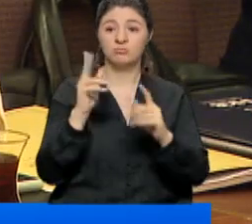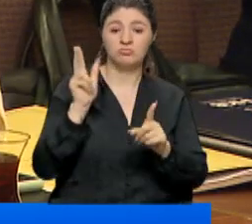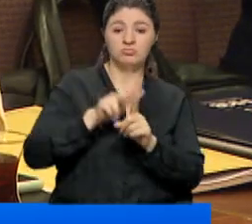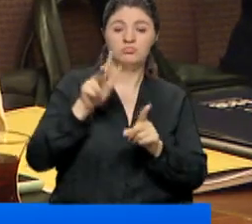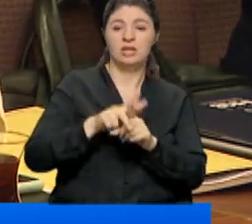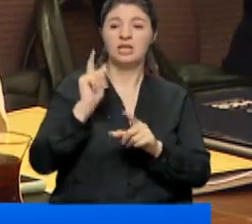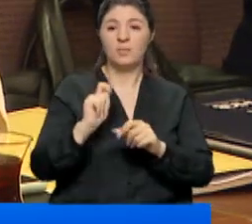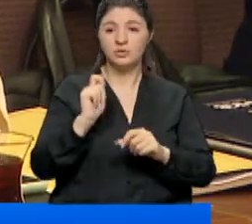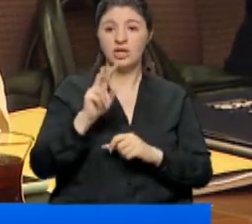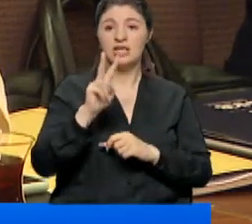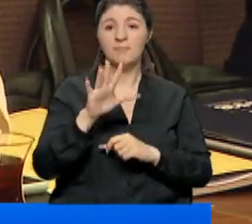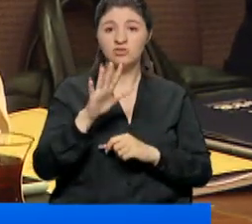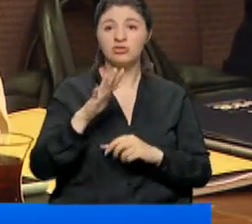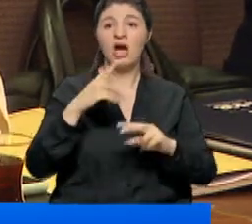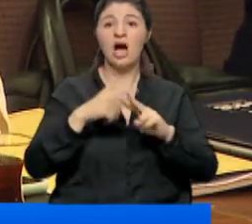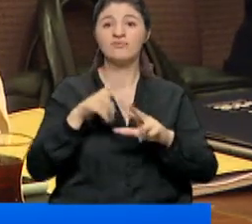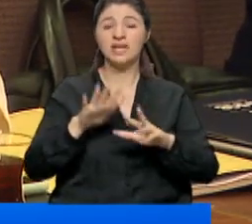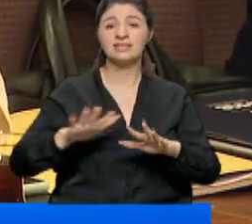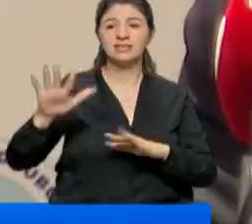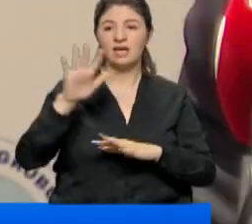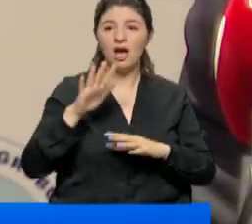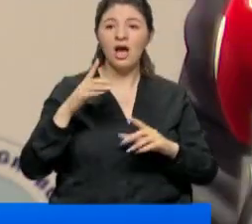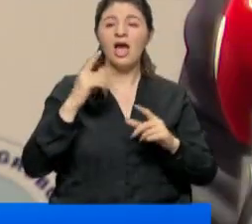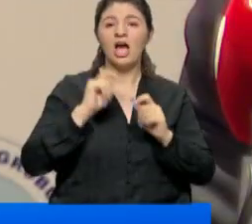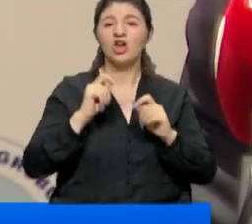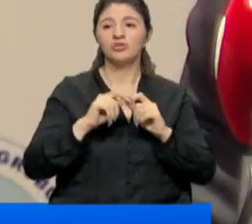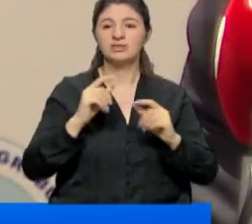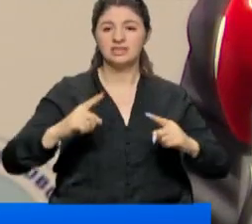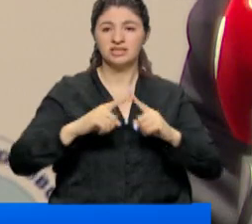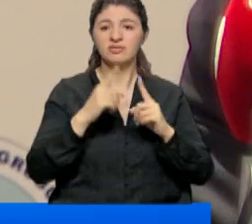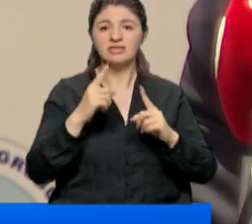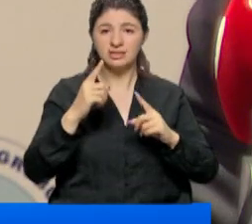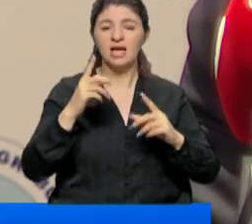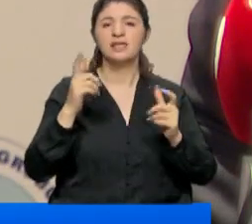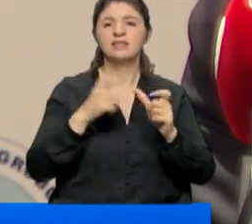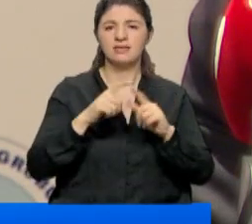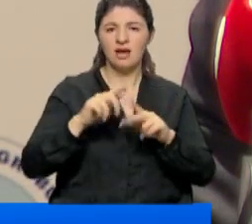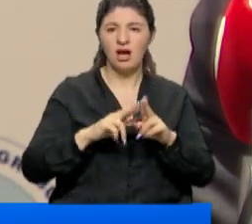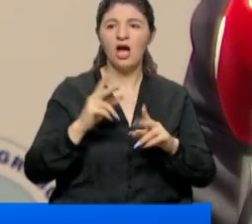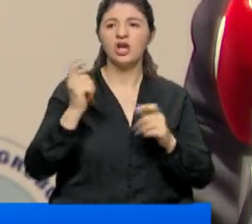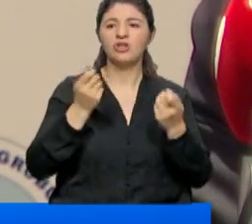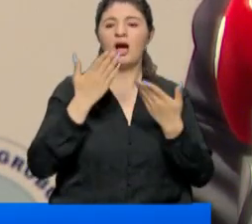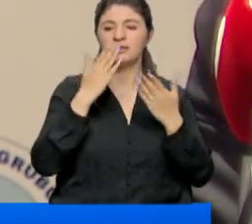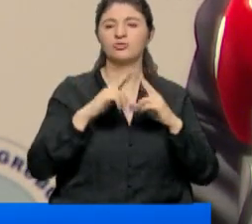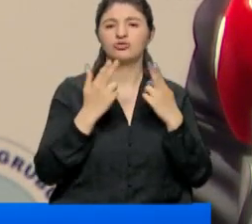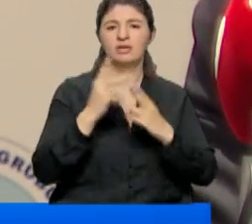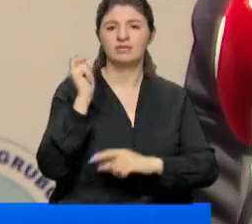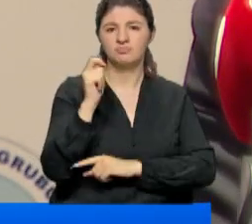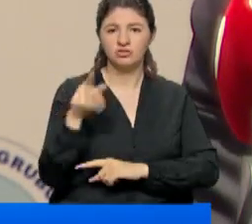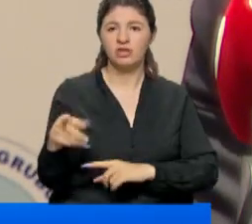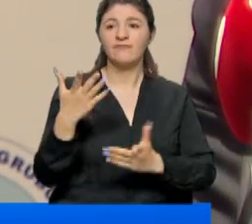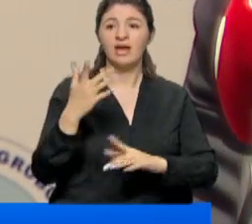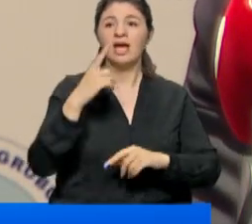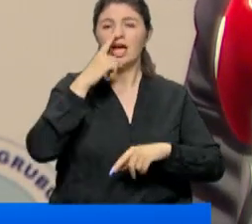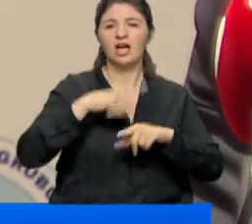katılım göstereceği 25 Avrasya ekonomi zirvesi'nde sivil toplum kuruluşları iş ve Akademi Dünyası temsilcileri